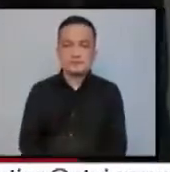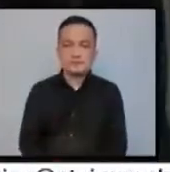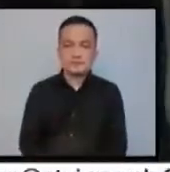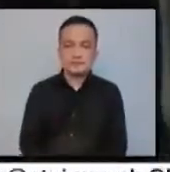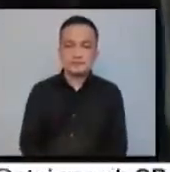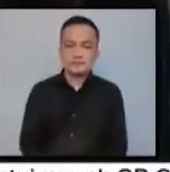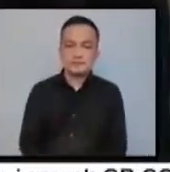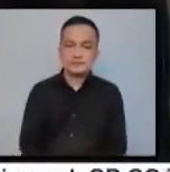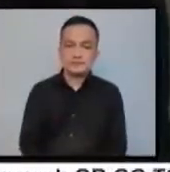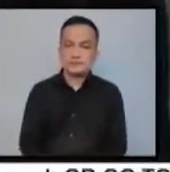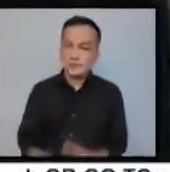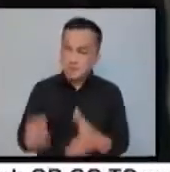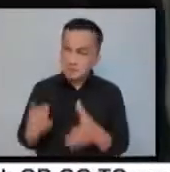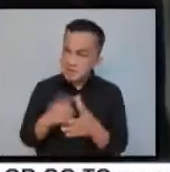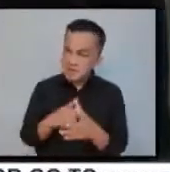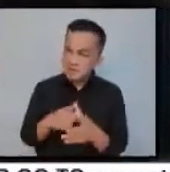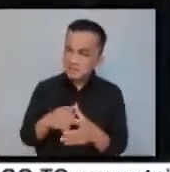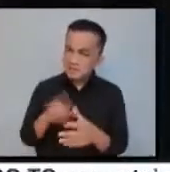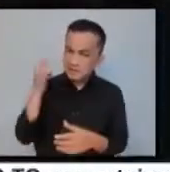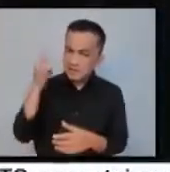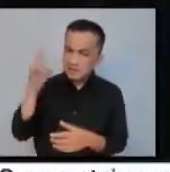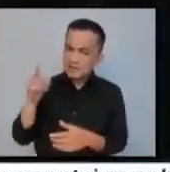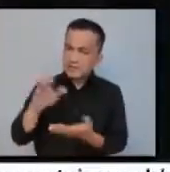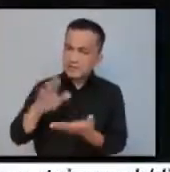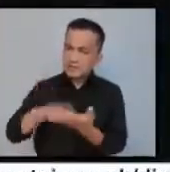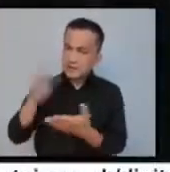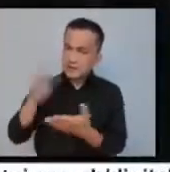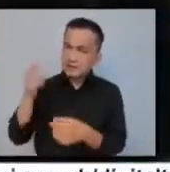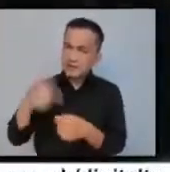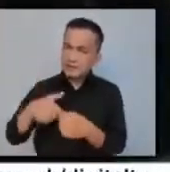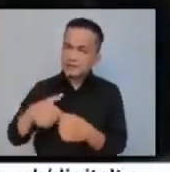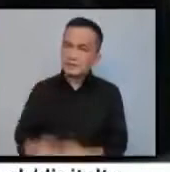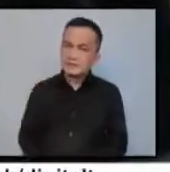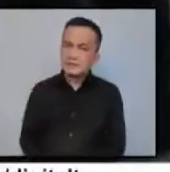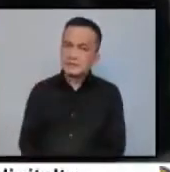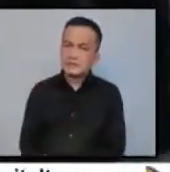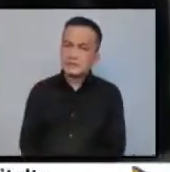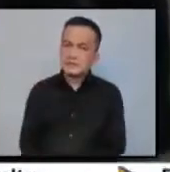Unang-una malayo, tapos mataas pa ang gas. Pangalawa,